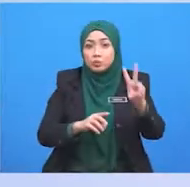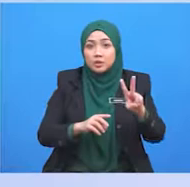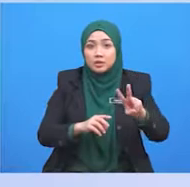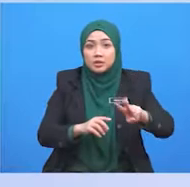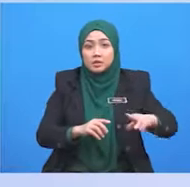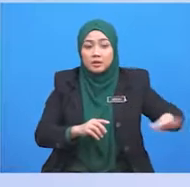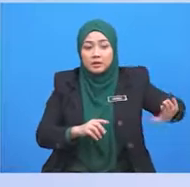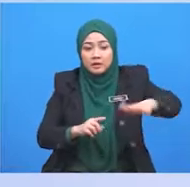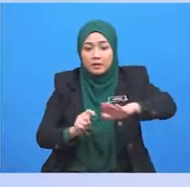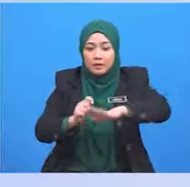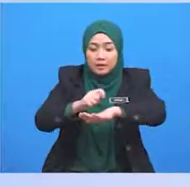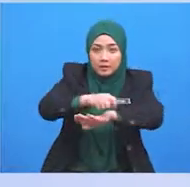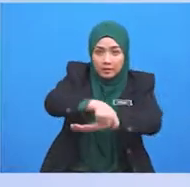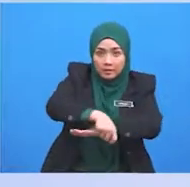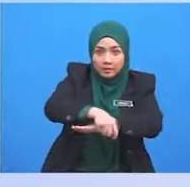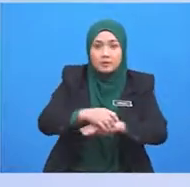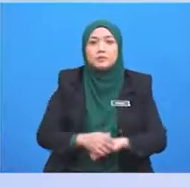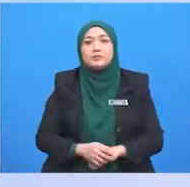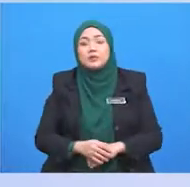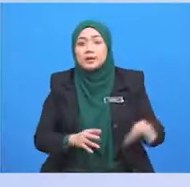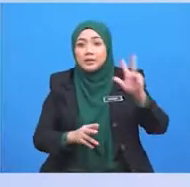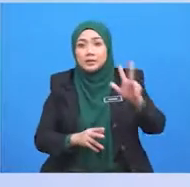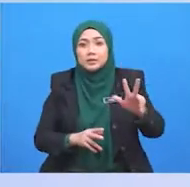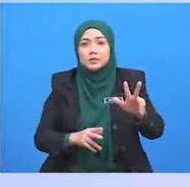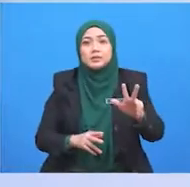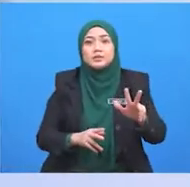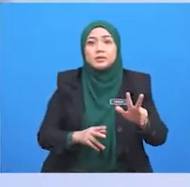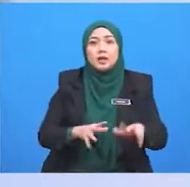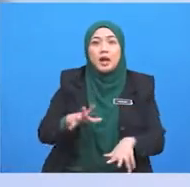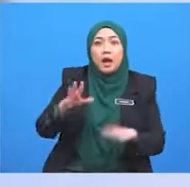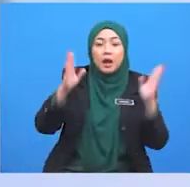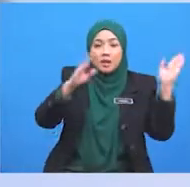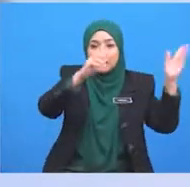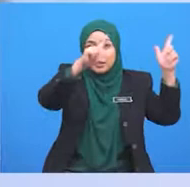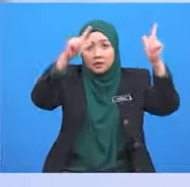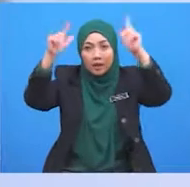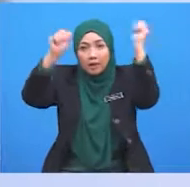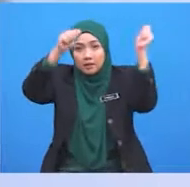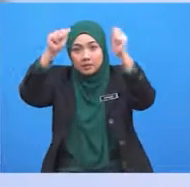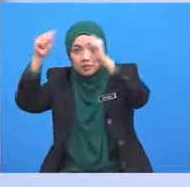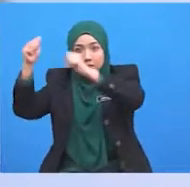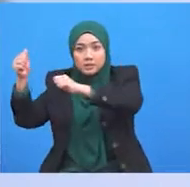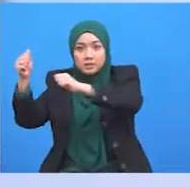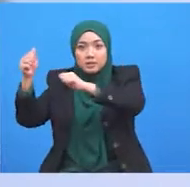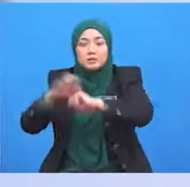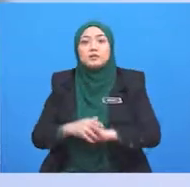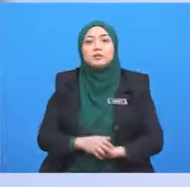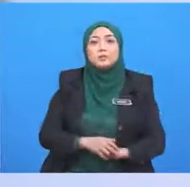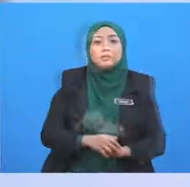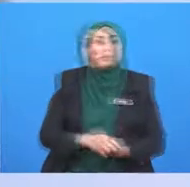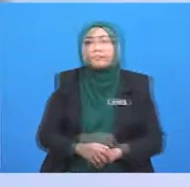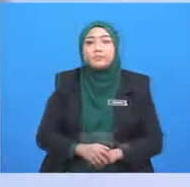Ketiga, pembiasan angin lazim. Dan keempat, perbezaan waktu